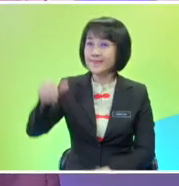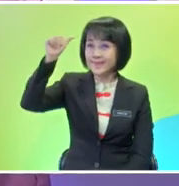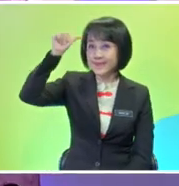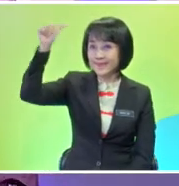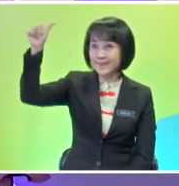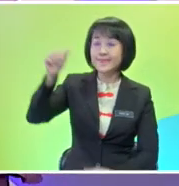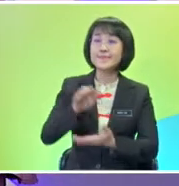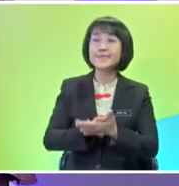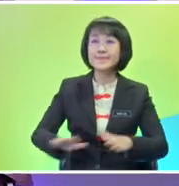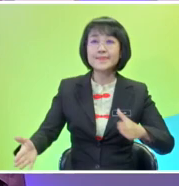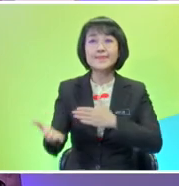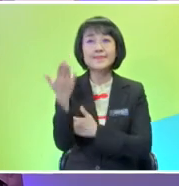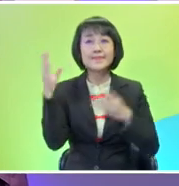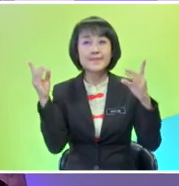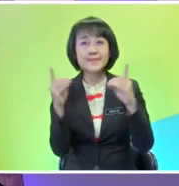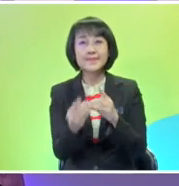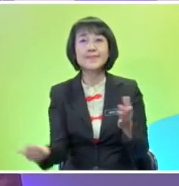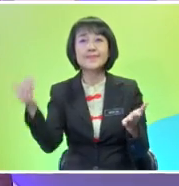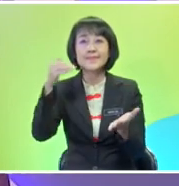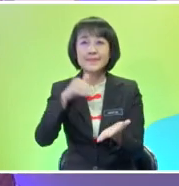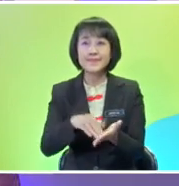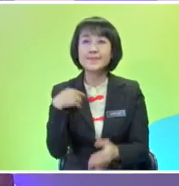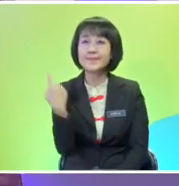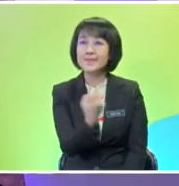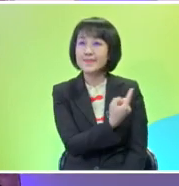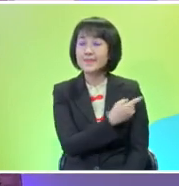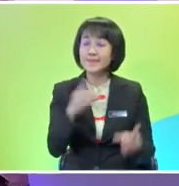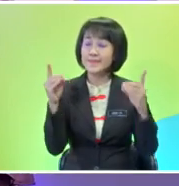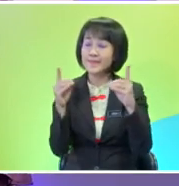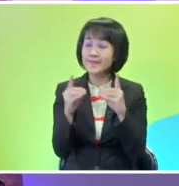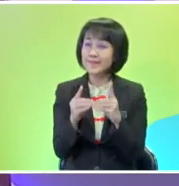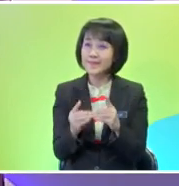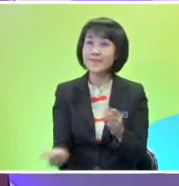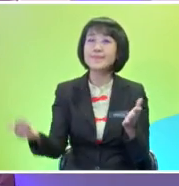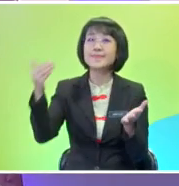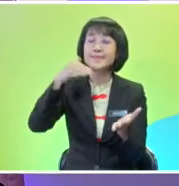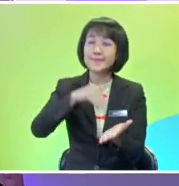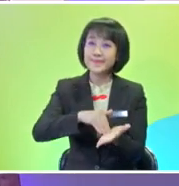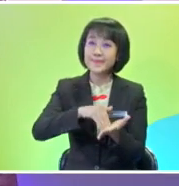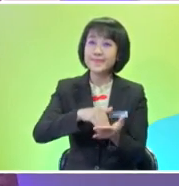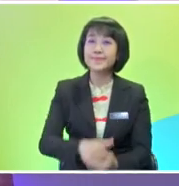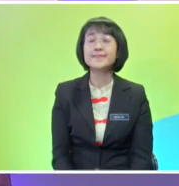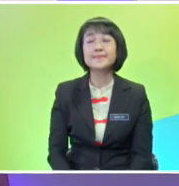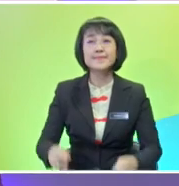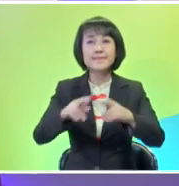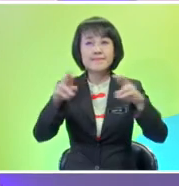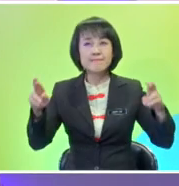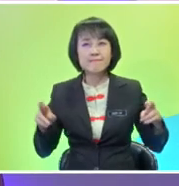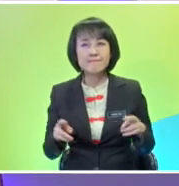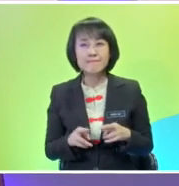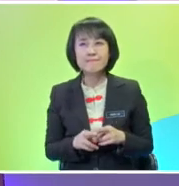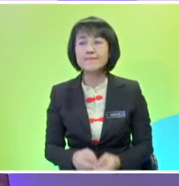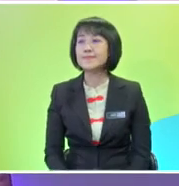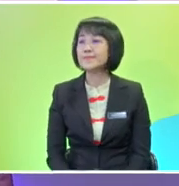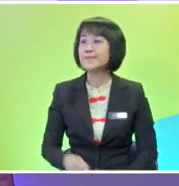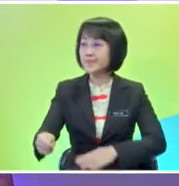selamat pagi berjumpa lagi dengan Cik Yani okey macam gini kakak Mira ruang ni kalau kita tengok ni